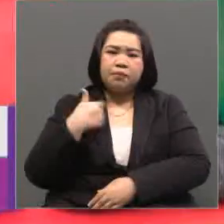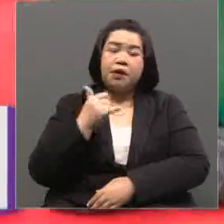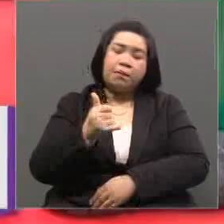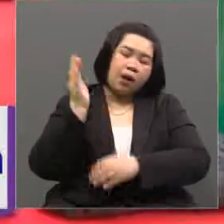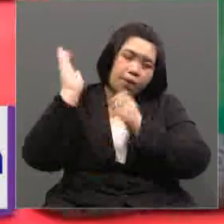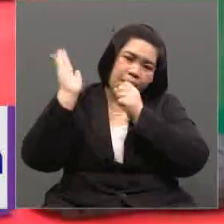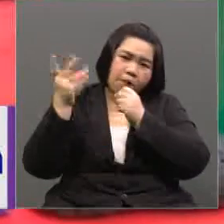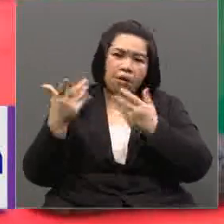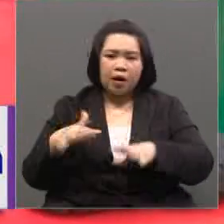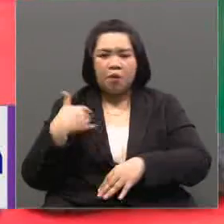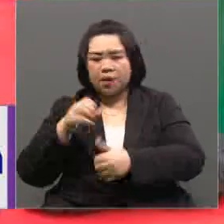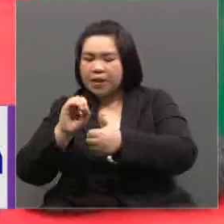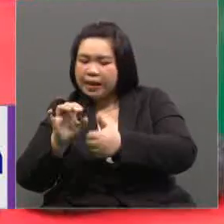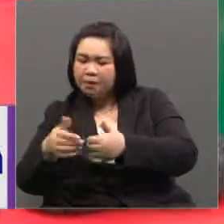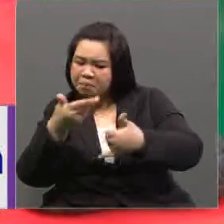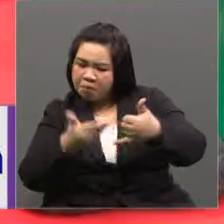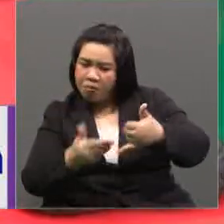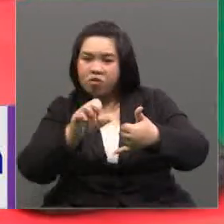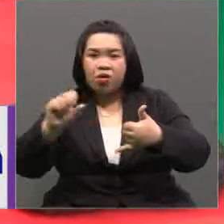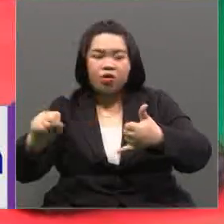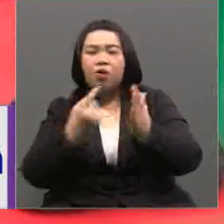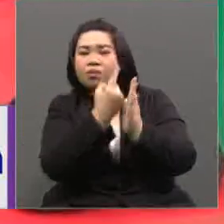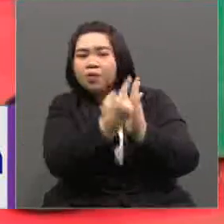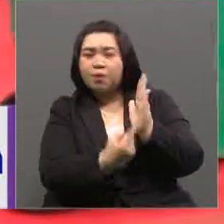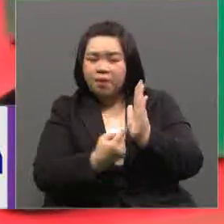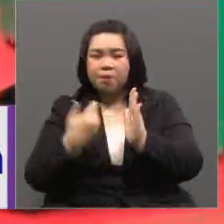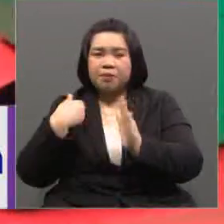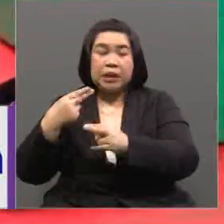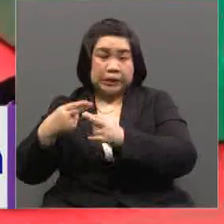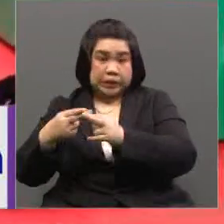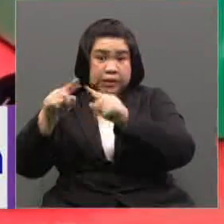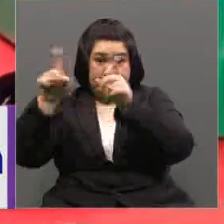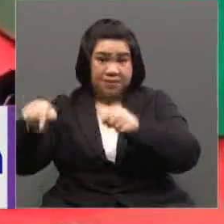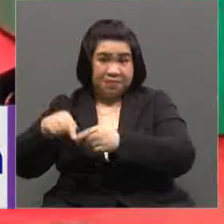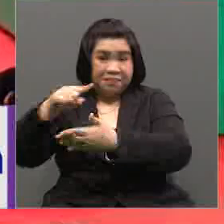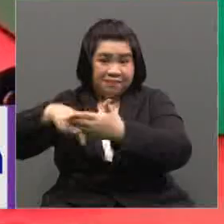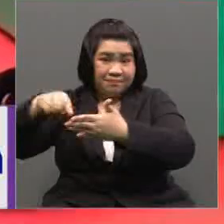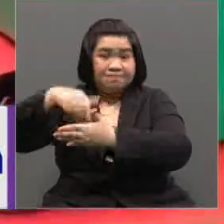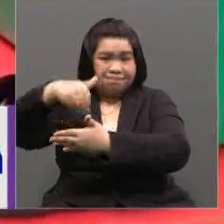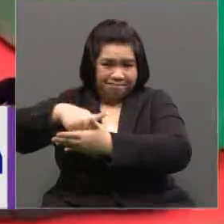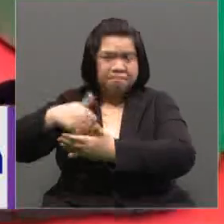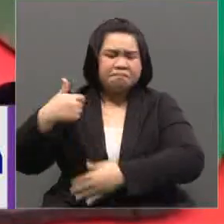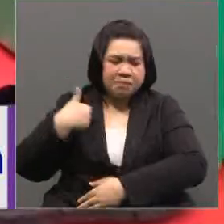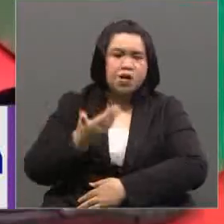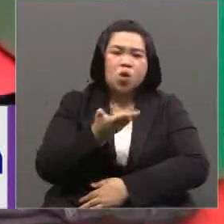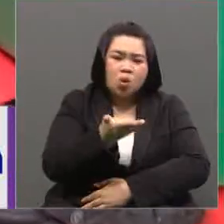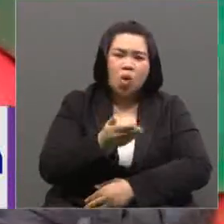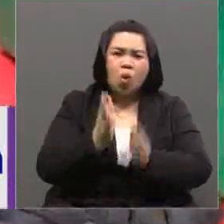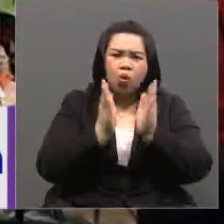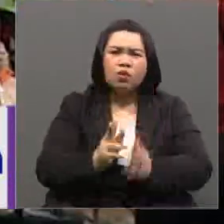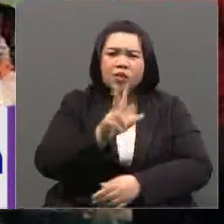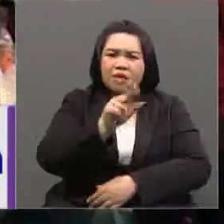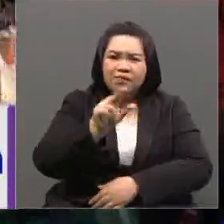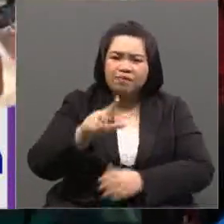พื้นที่ไปแนะนำผู้สมัครส.สแบบเขตแล้วก็บัญชีรายชื่อขอให้เลือกพรรคแล้วก็ผู้สมัครส.สกทมของพรรคทั้ง 33เขต